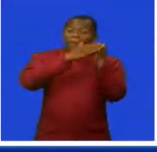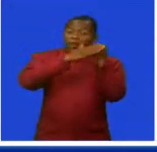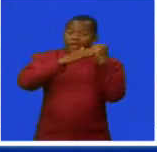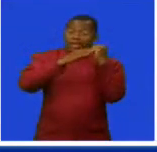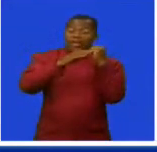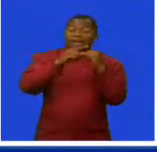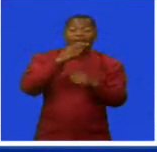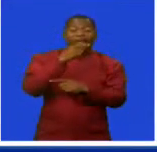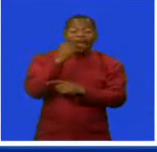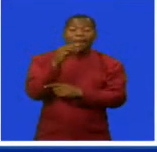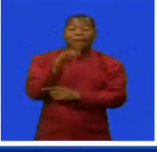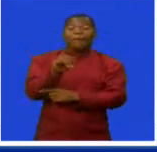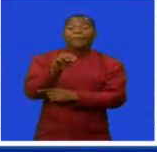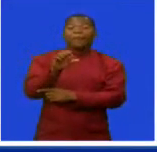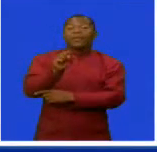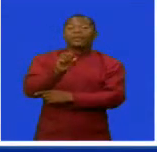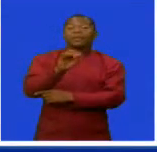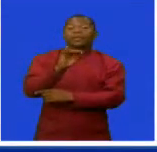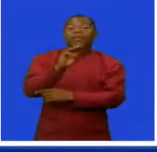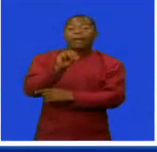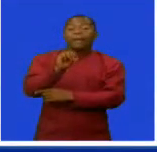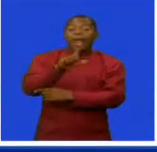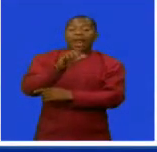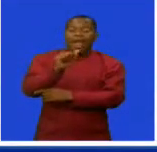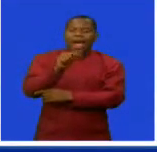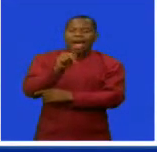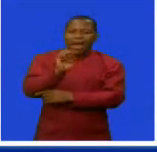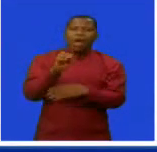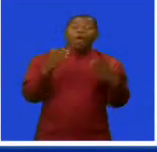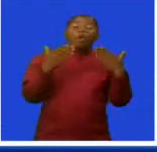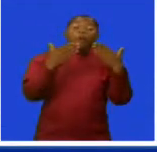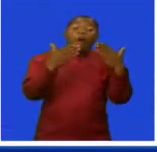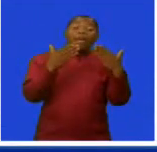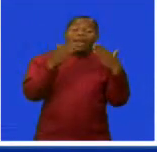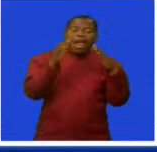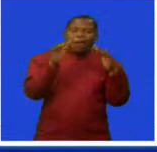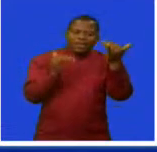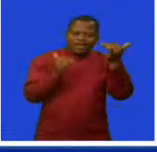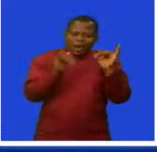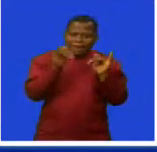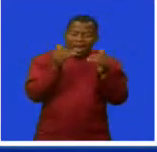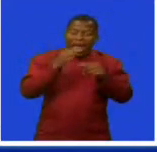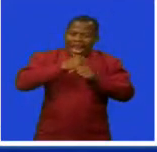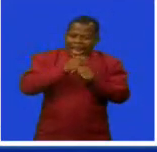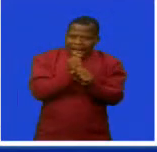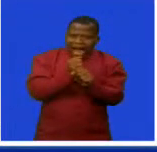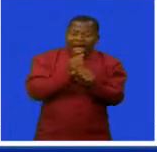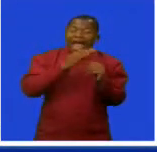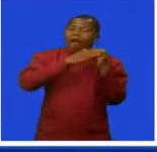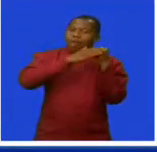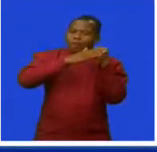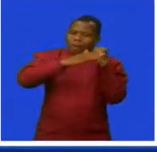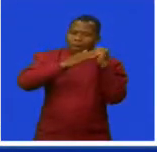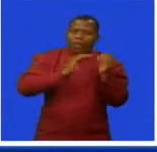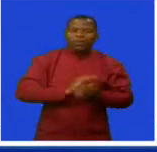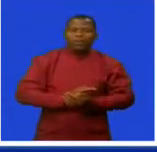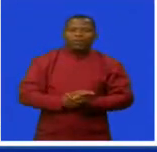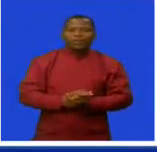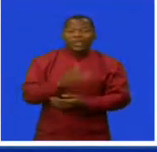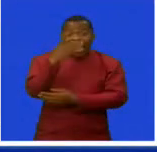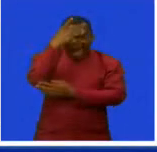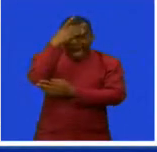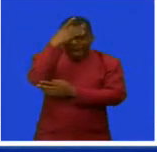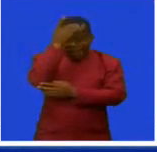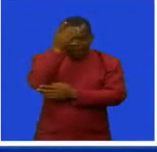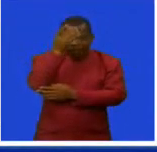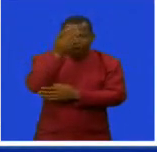saselibonjeni. Etindzabeni kubika Thembelihle Magutshwa Thombe ngithemba shabangu enkanini. Hulumende usahlanganisa licebo